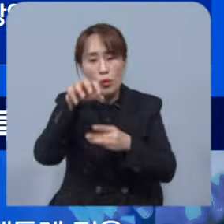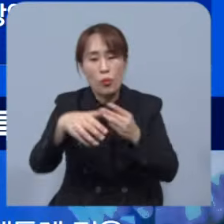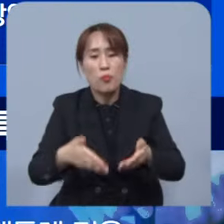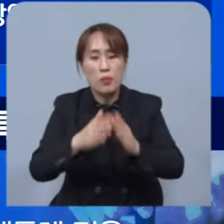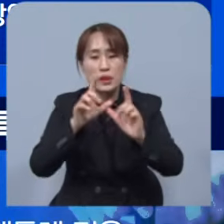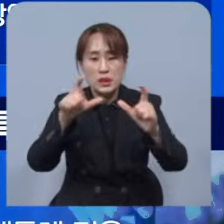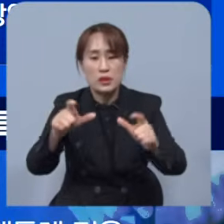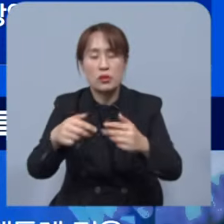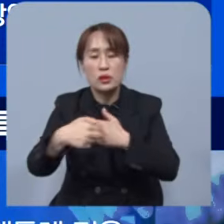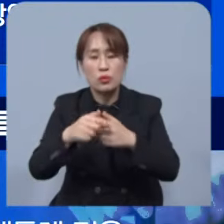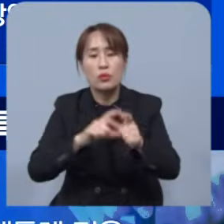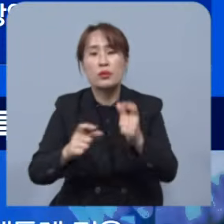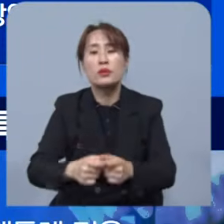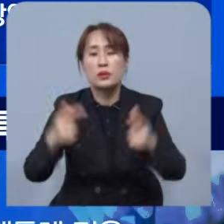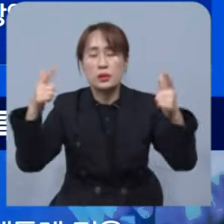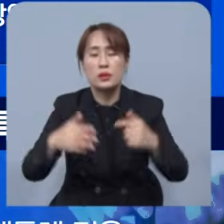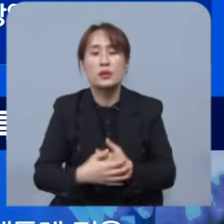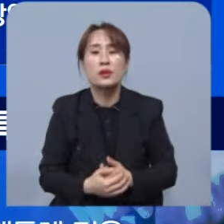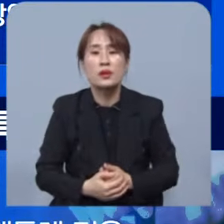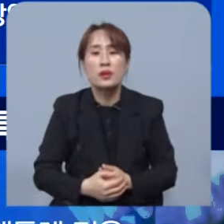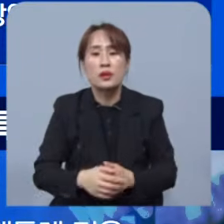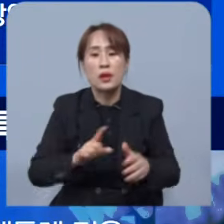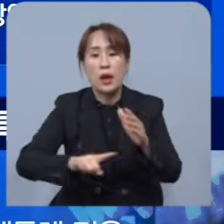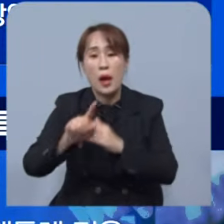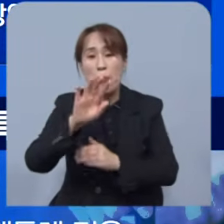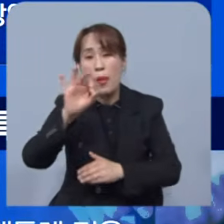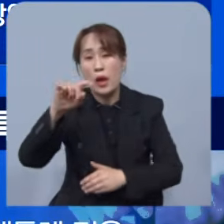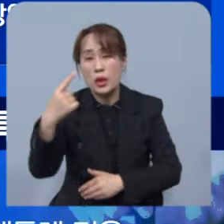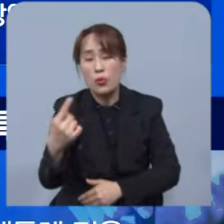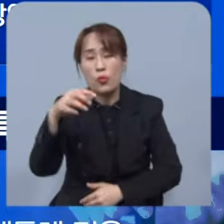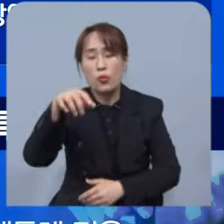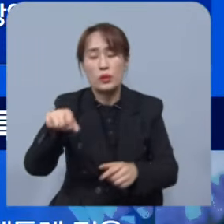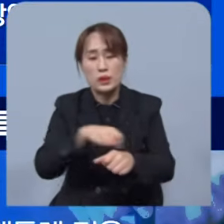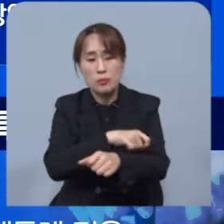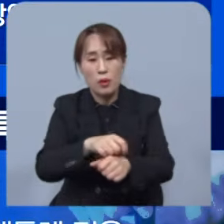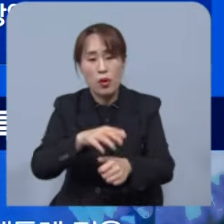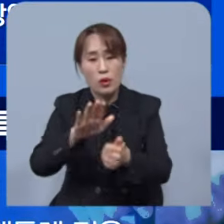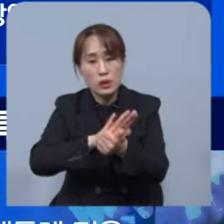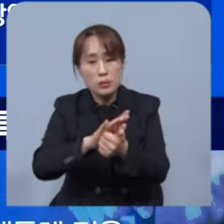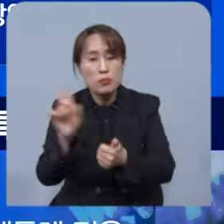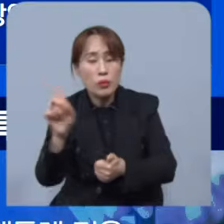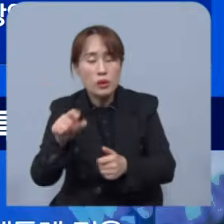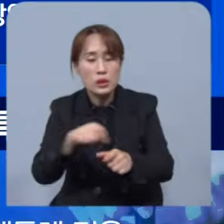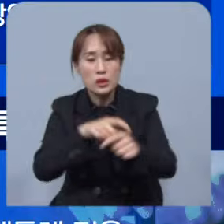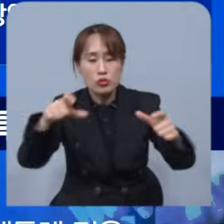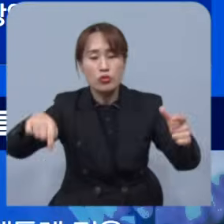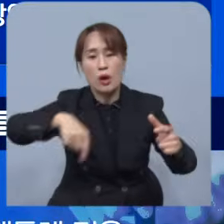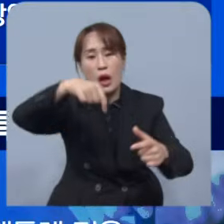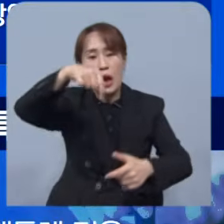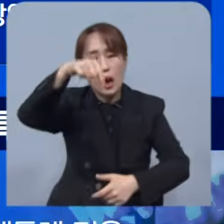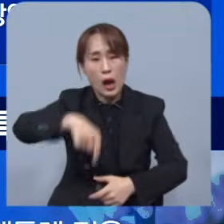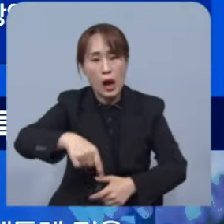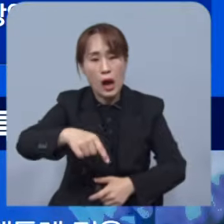인프라도 강화하겠습니다. 첨단재생 바이오 규제 특례는 특구 내에